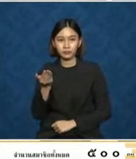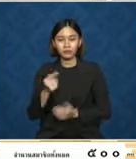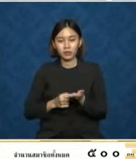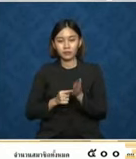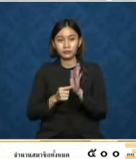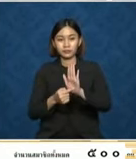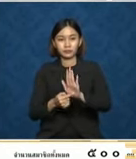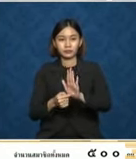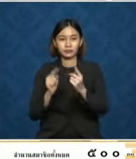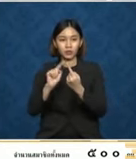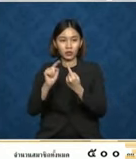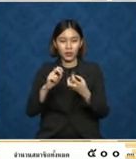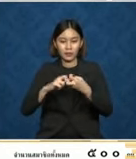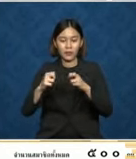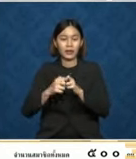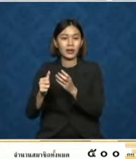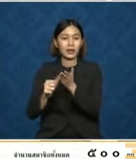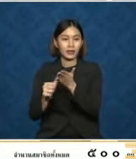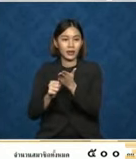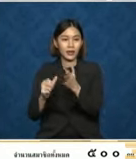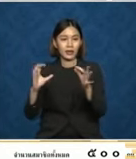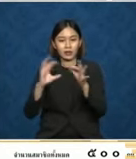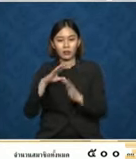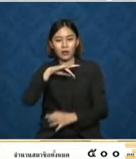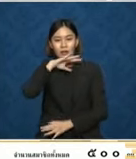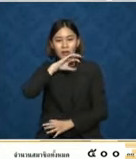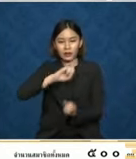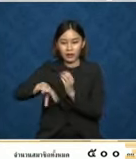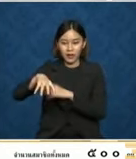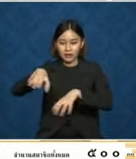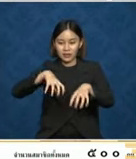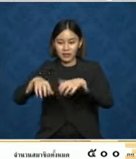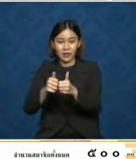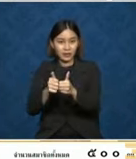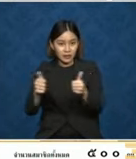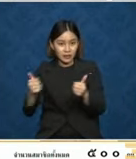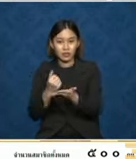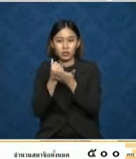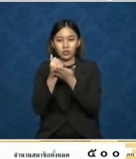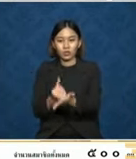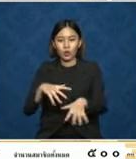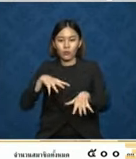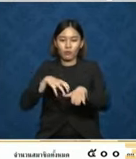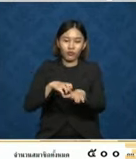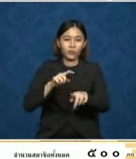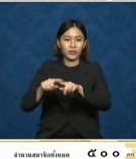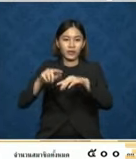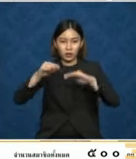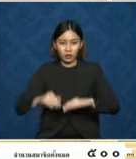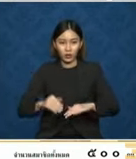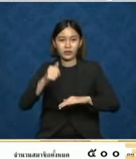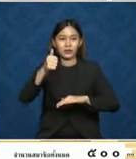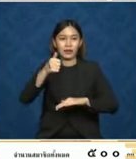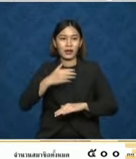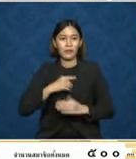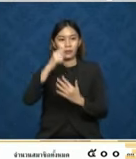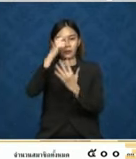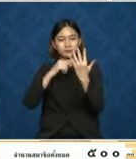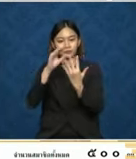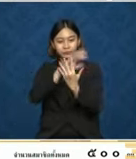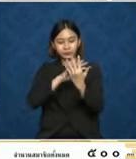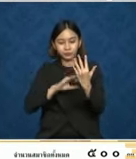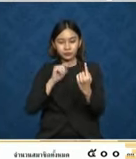ไปว่าการแก้ไขปัญหานะคะเรื่องขยะการจัดการขยะที่ดีเนี่ยก็จะช่วยลดอุบัติเหตุด้วยนะคะซึ่งเราเนี่ยเป็นประเทศที่มีอุ